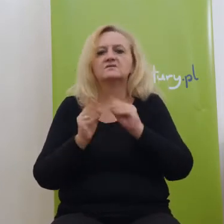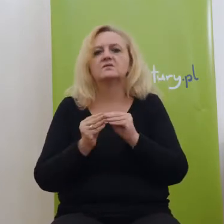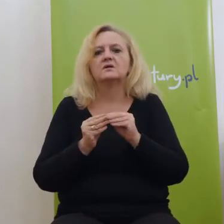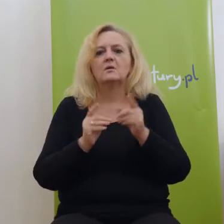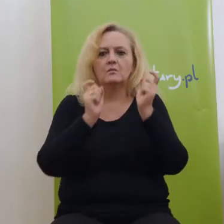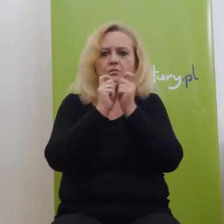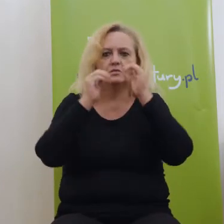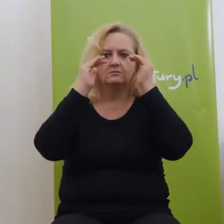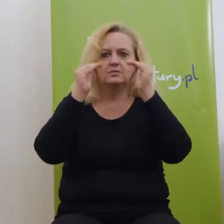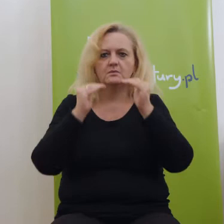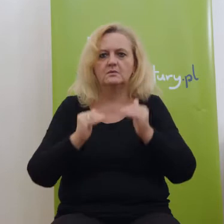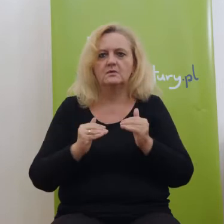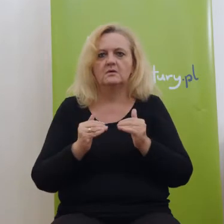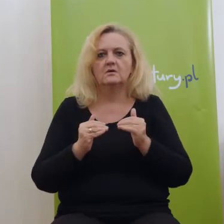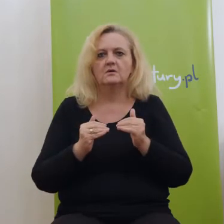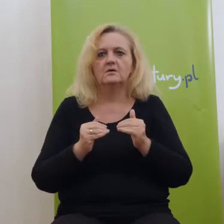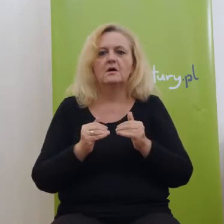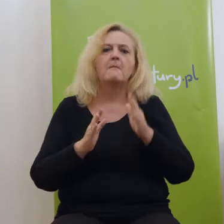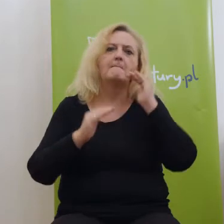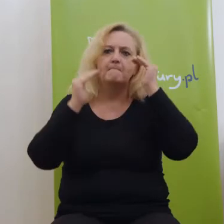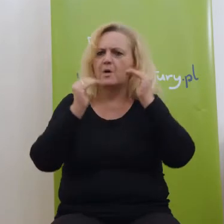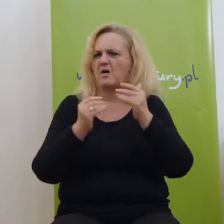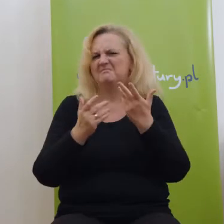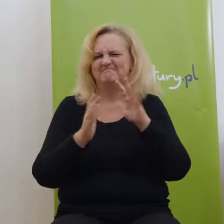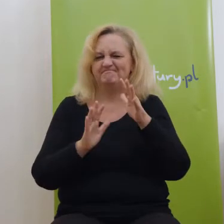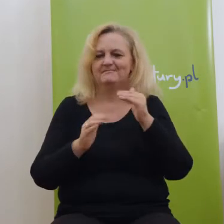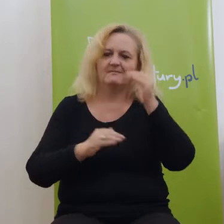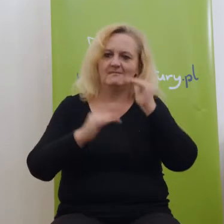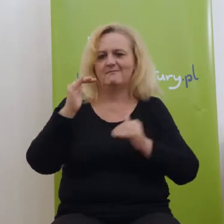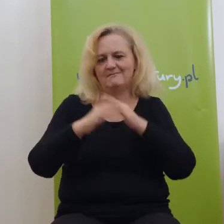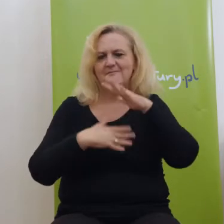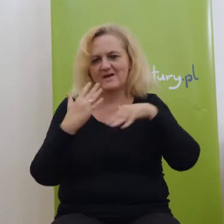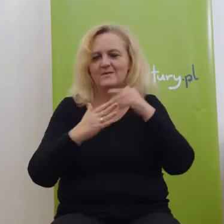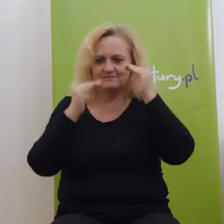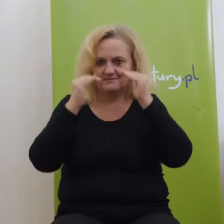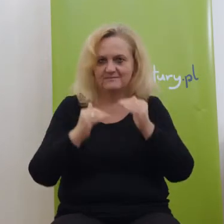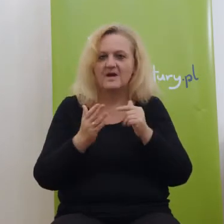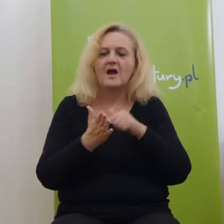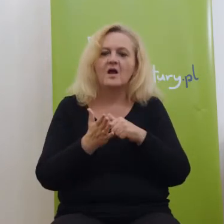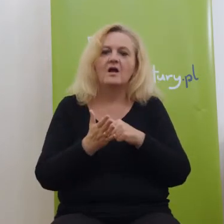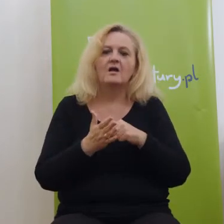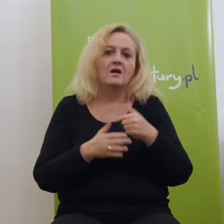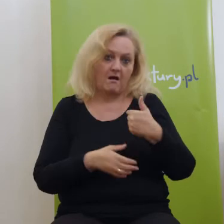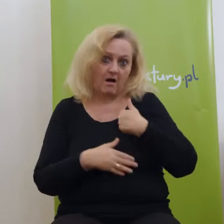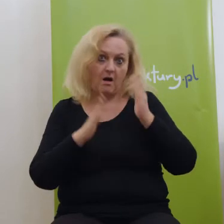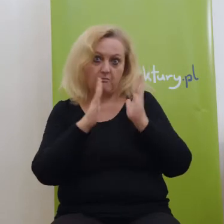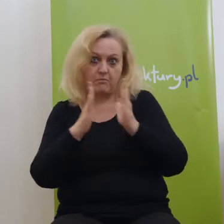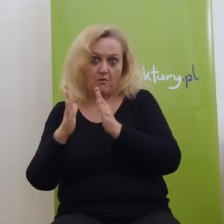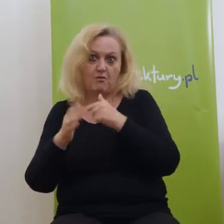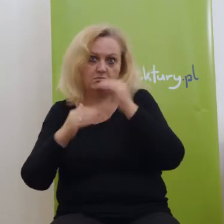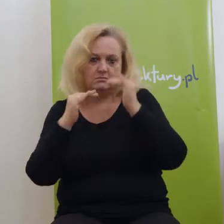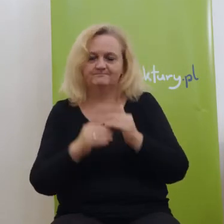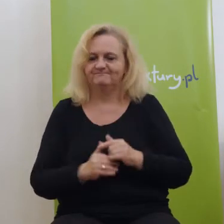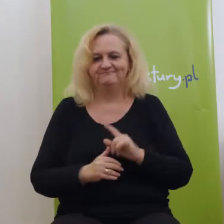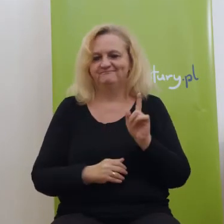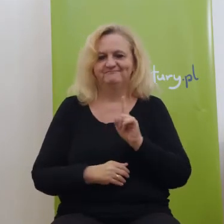w punktach, oczywiście nie chronologicznie, bo jestem, ja i chronologia, to nie spotkałyśmy się